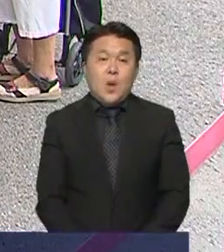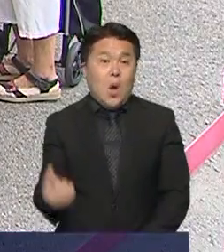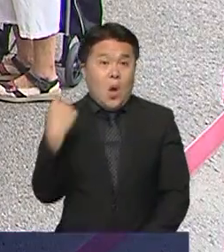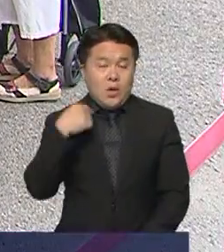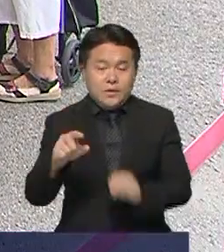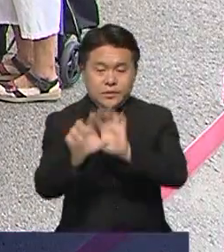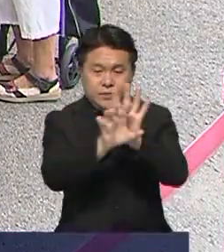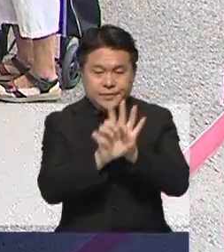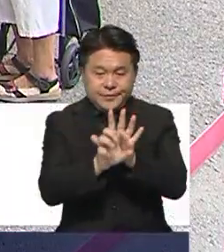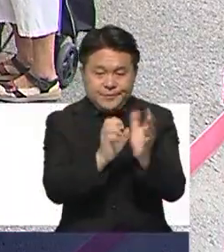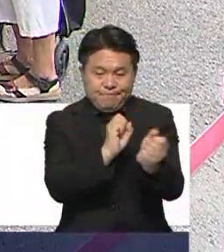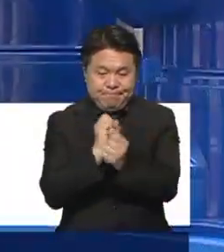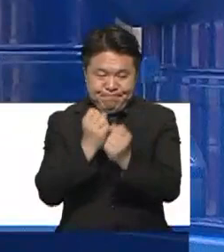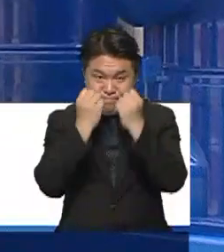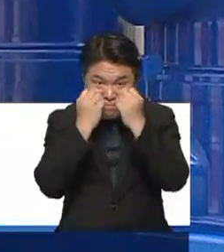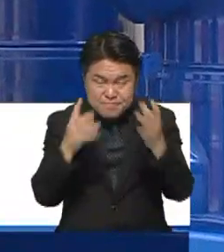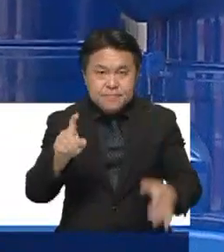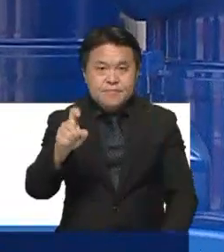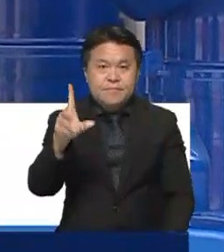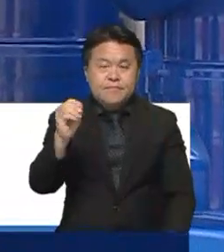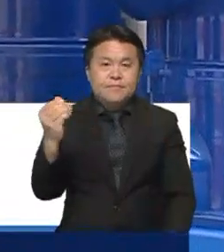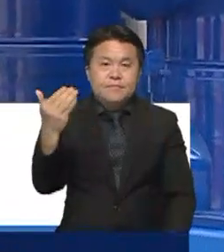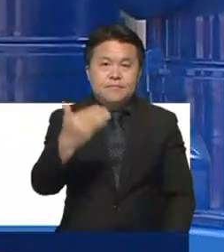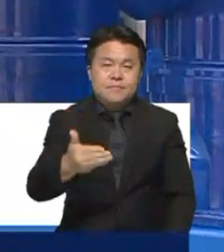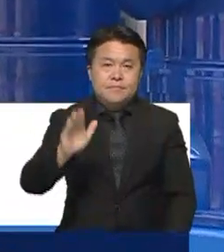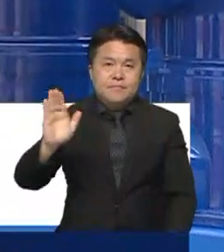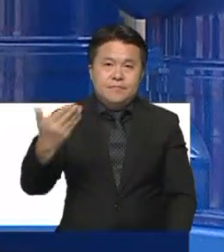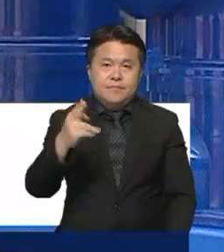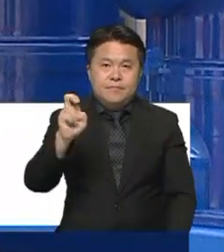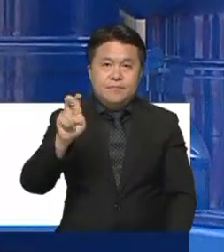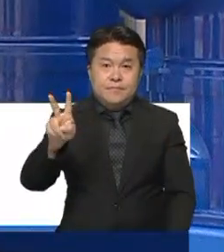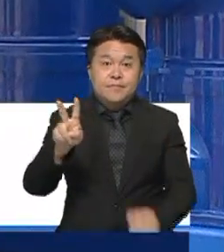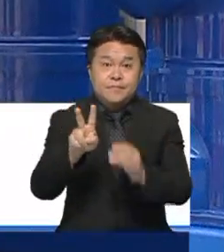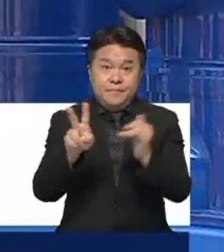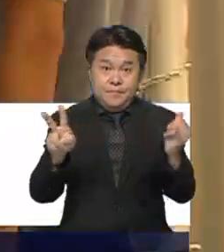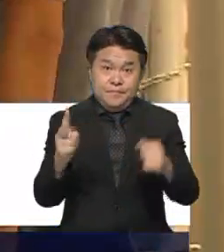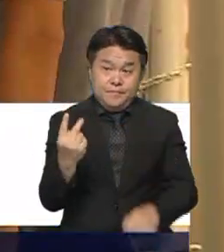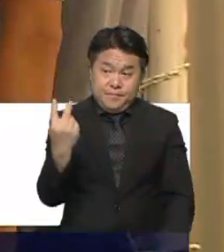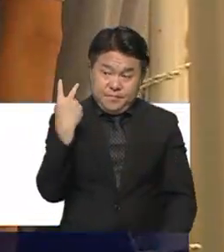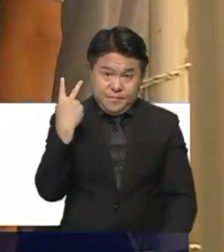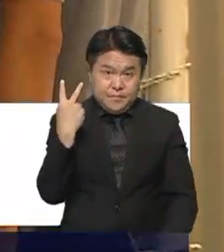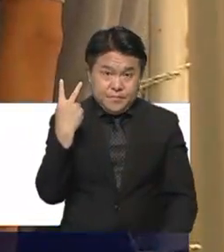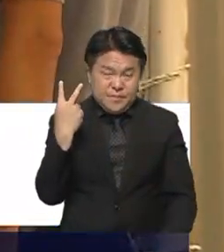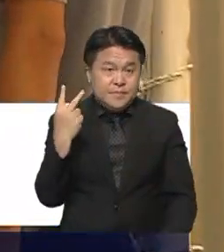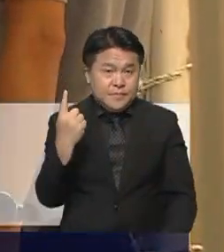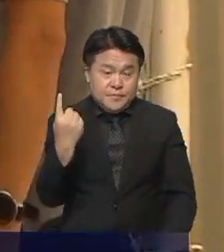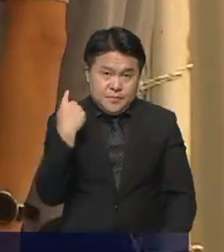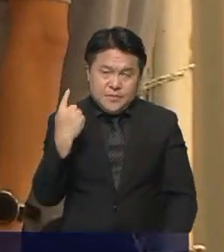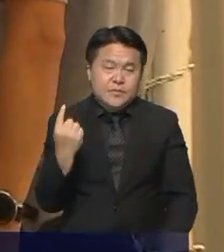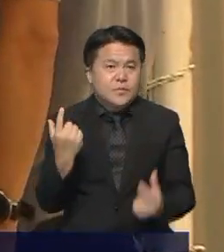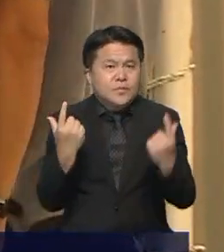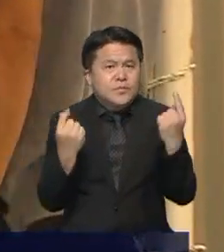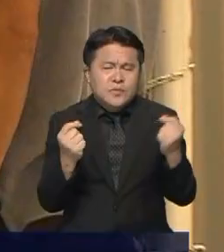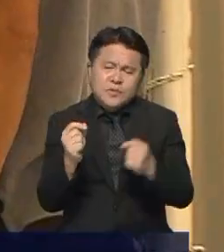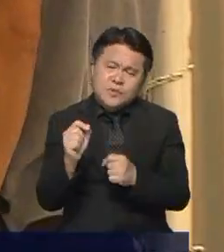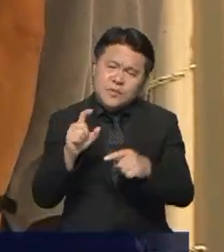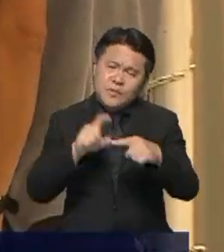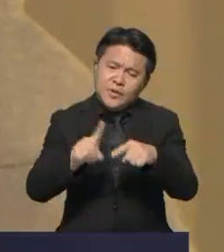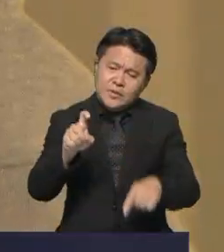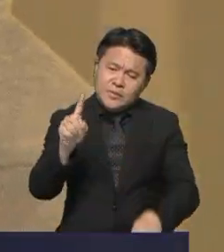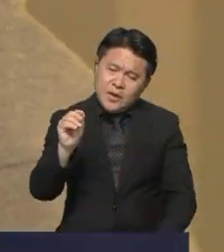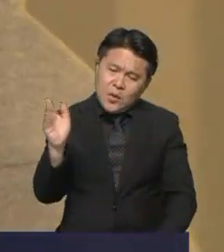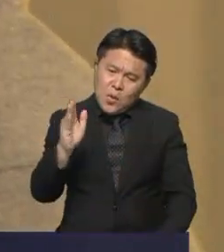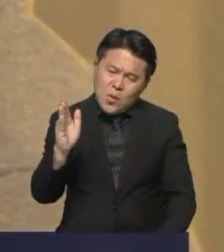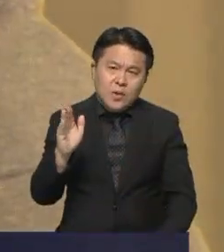어제 코로나19 신규 확진자는 11만 9,922명으로 이틀 연속 11만 명대를 이어갔습니다. 111만의